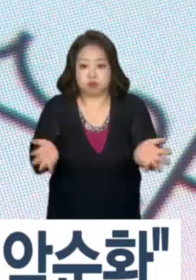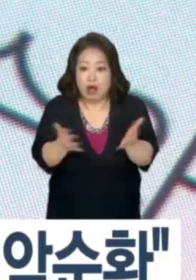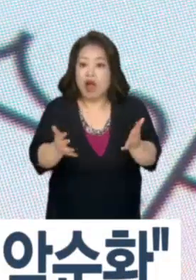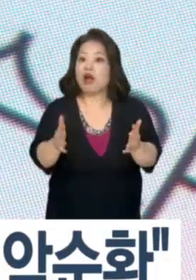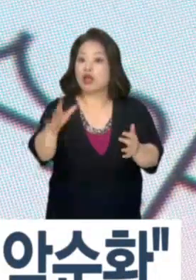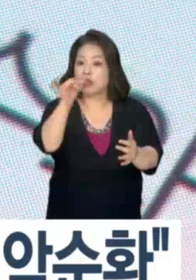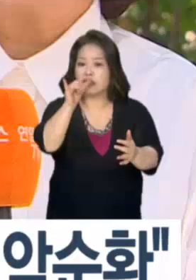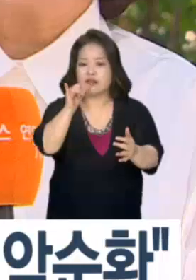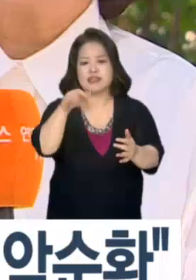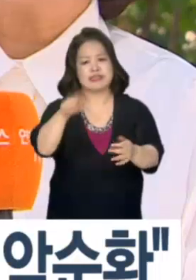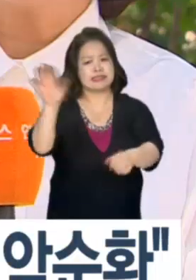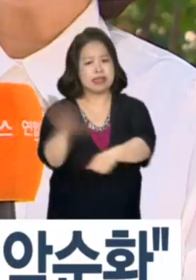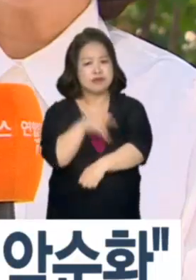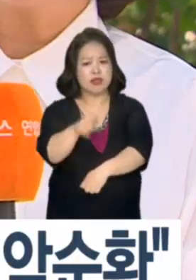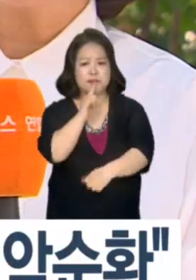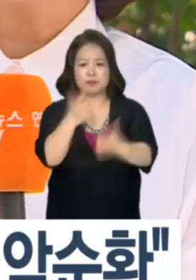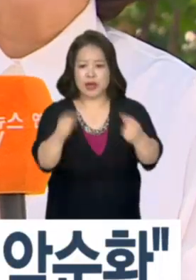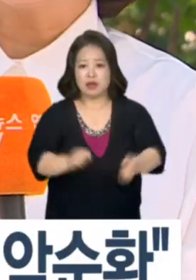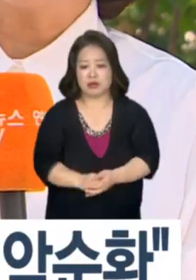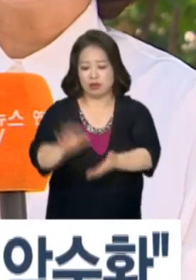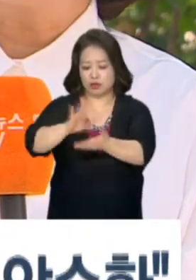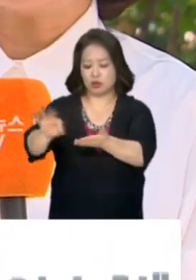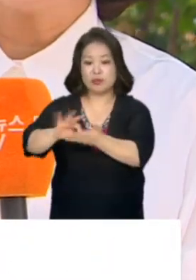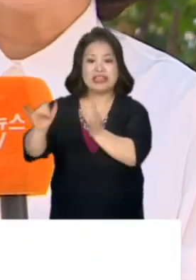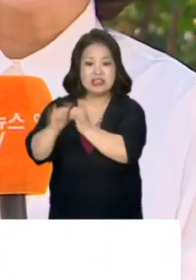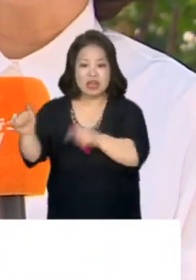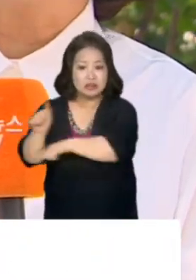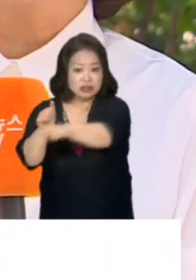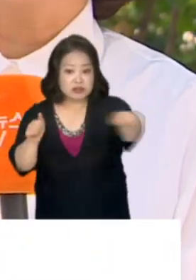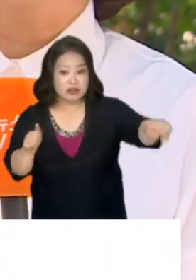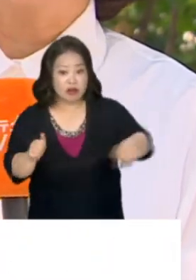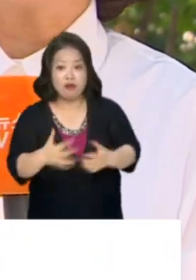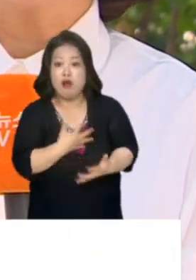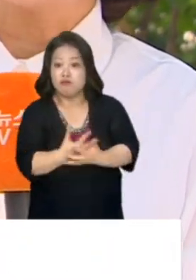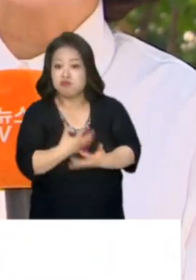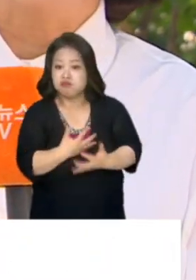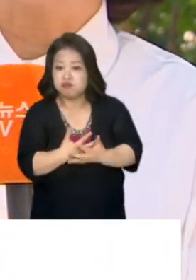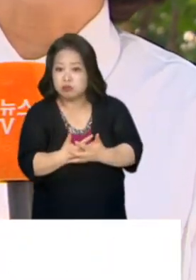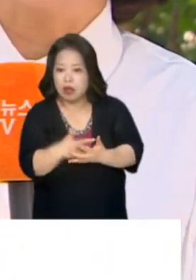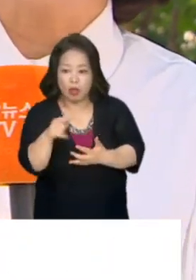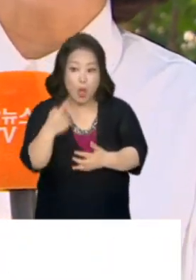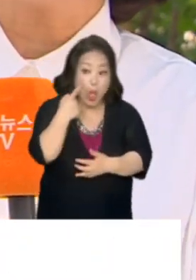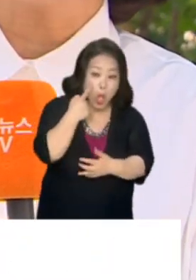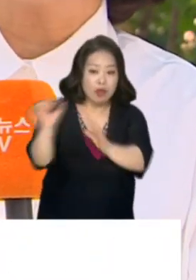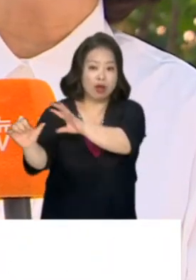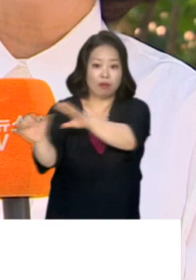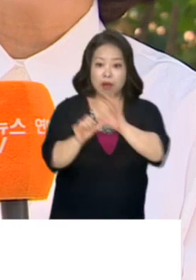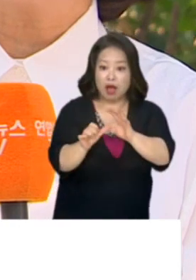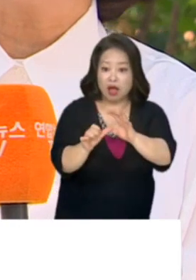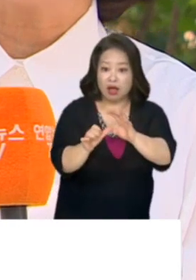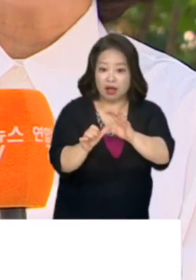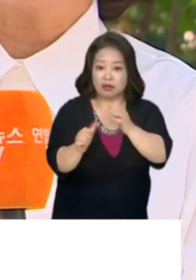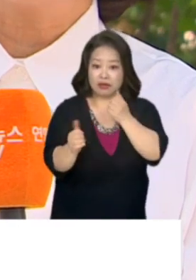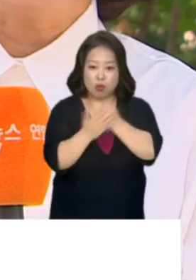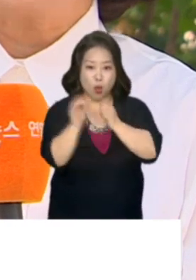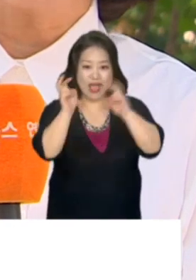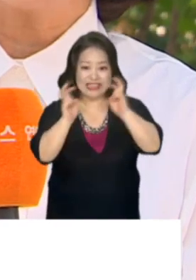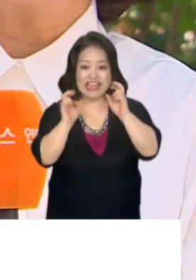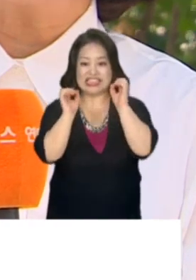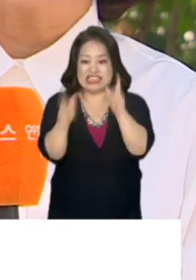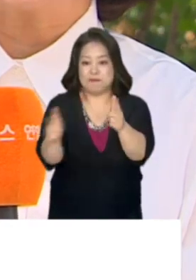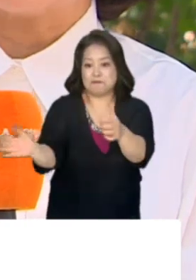있다고 지적합니다. 소비자들이 지금 굉장히 이제 불안한 그 심리를 갖고 있는데 이런 상황에서 기업들이